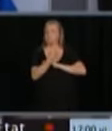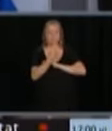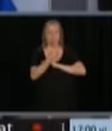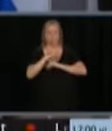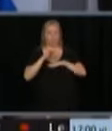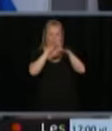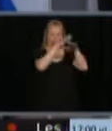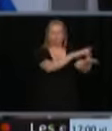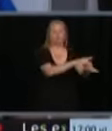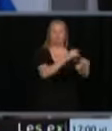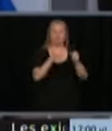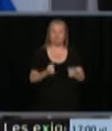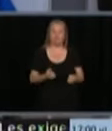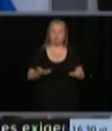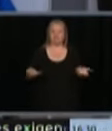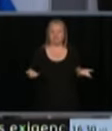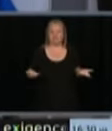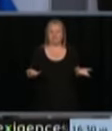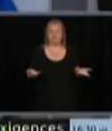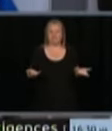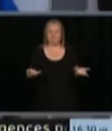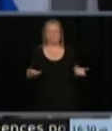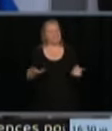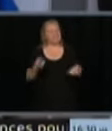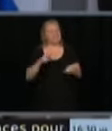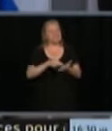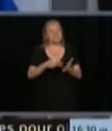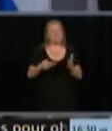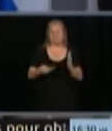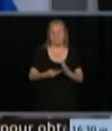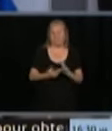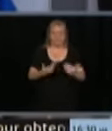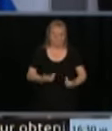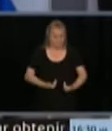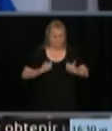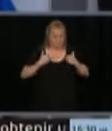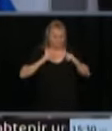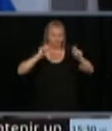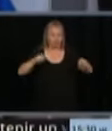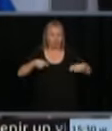encore, je vous dirais, revenu à une normalité à très court terme.